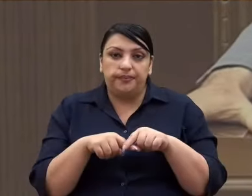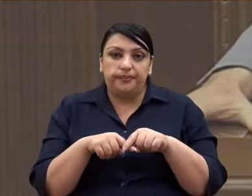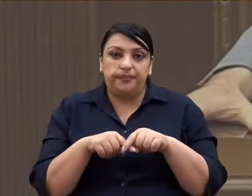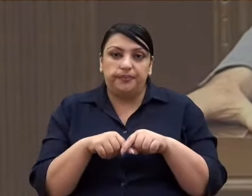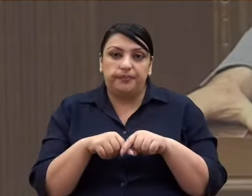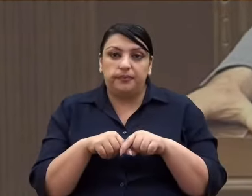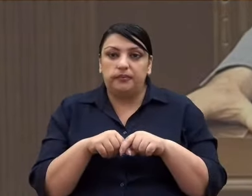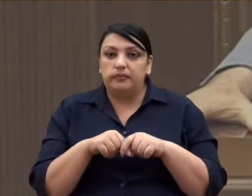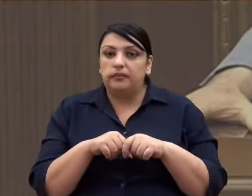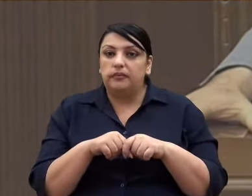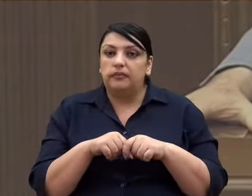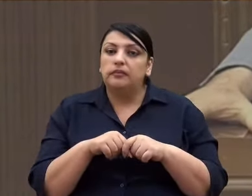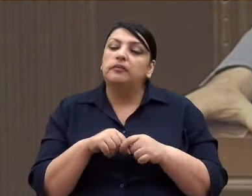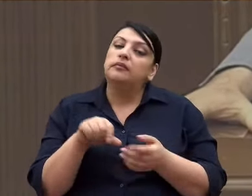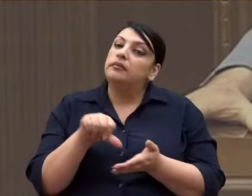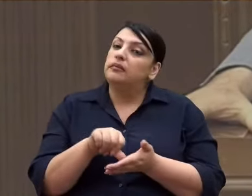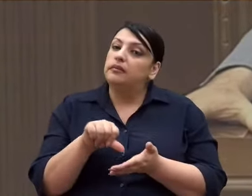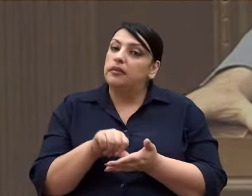ուրեմն ներկա լինել։